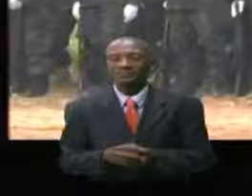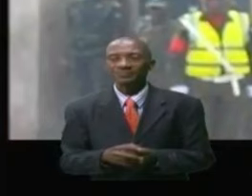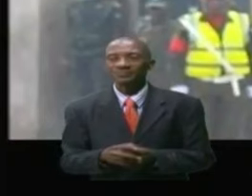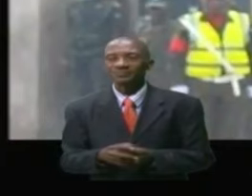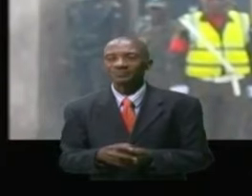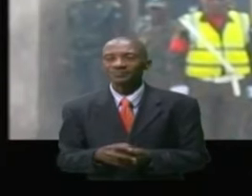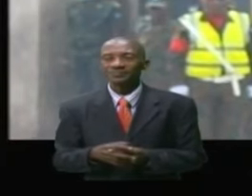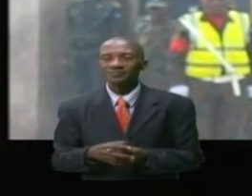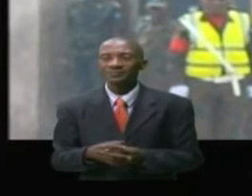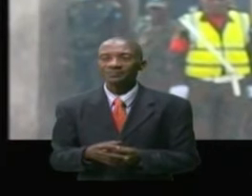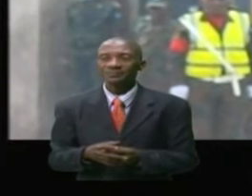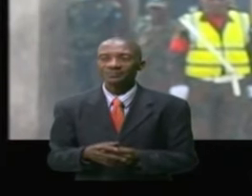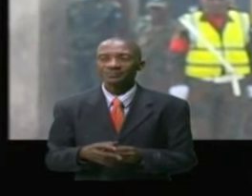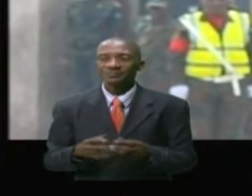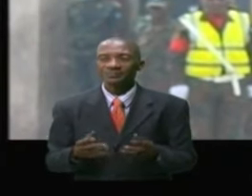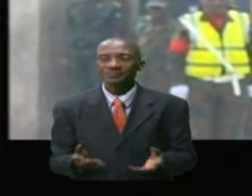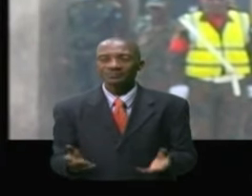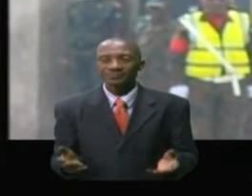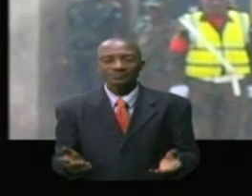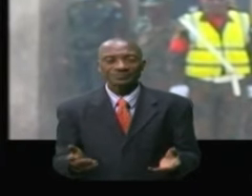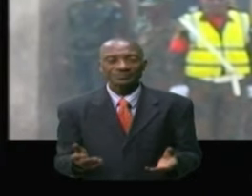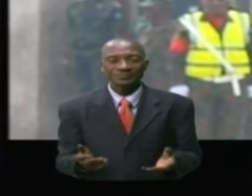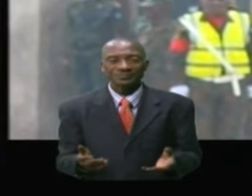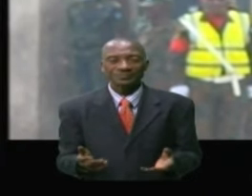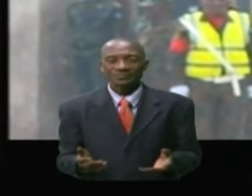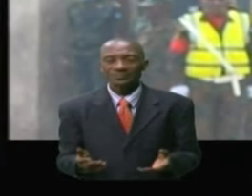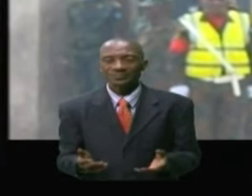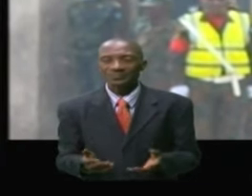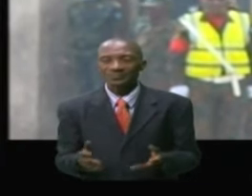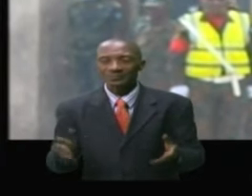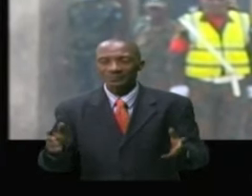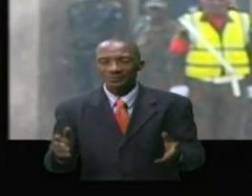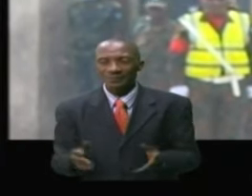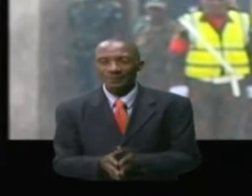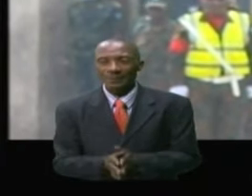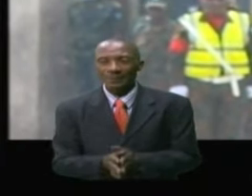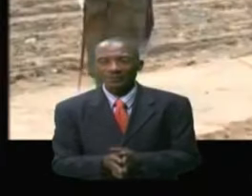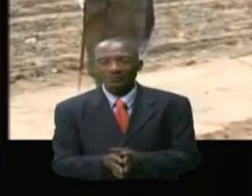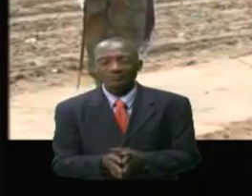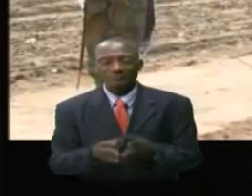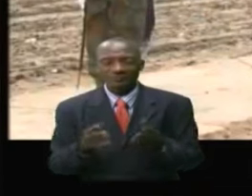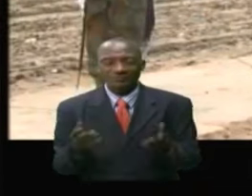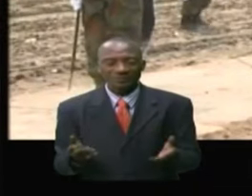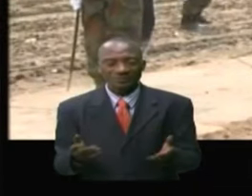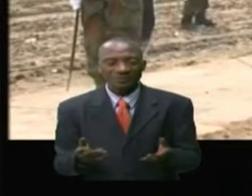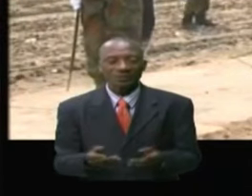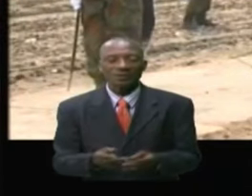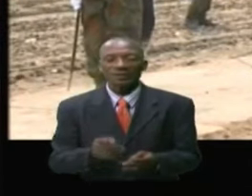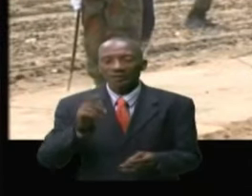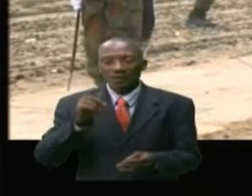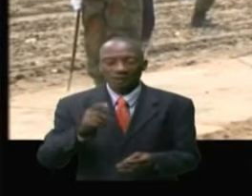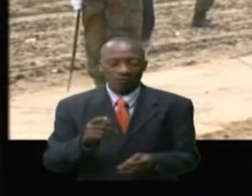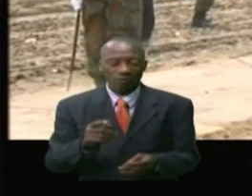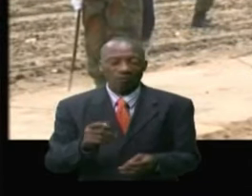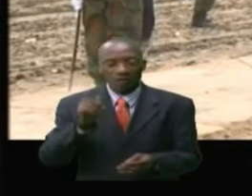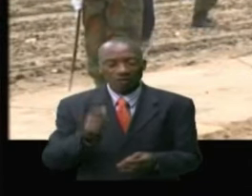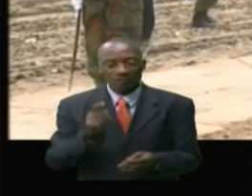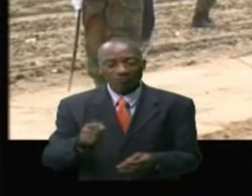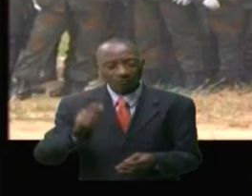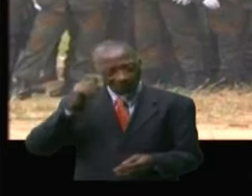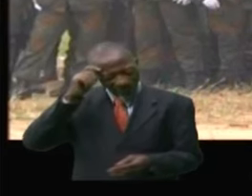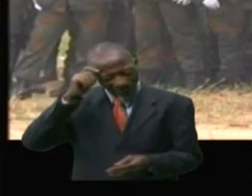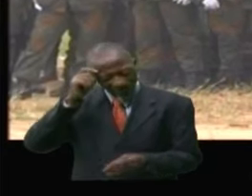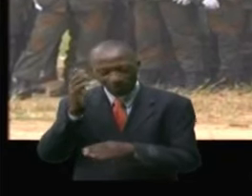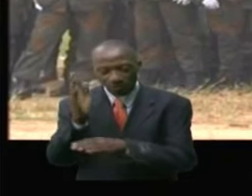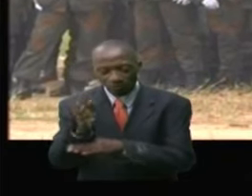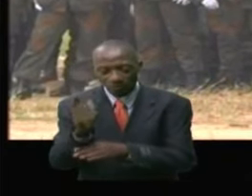Garnison de Kinshasa, le lieutenant général Christian Tshiwewe Songesha a eu des mots justes pour rappeler à l'ordre les forces armées de la République